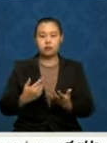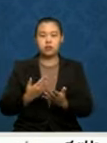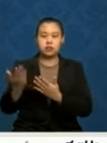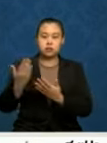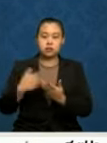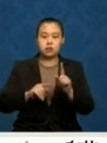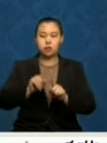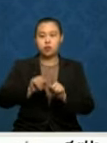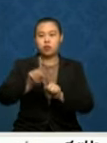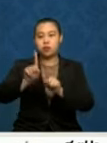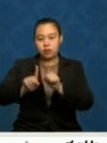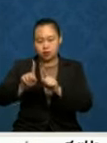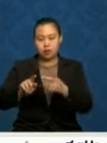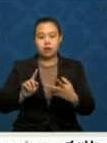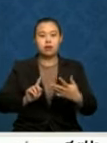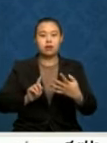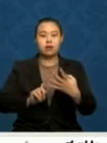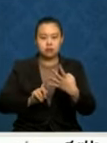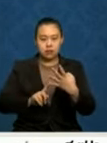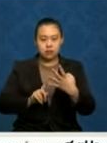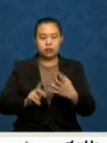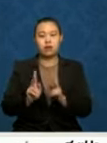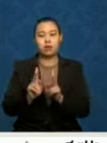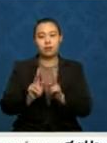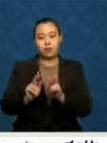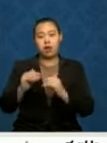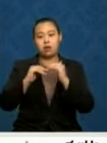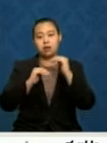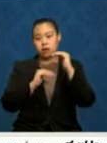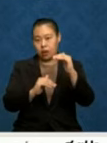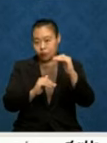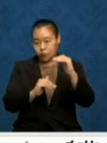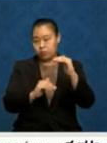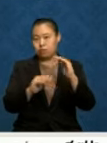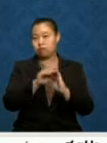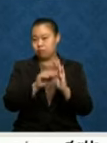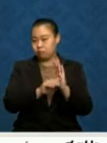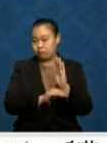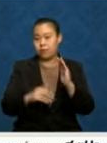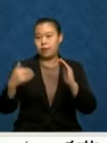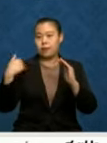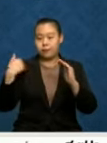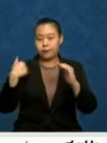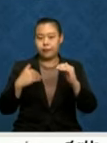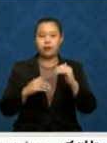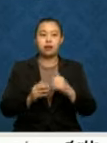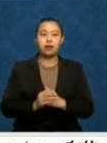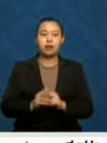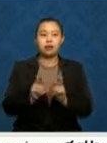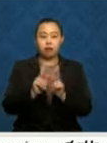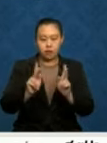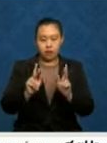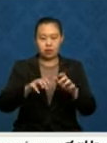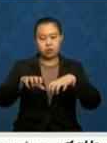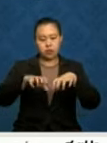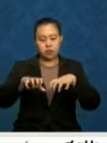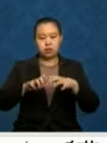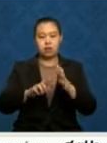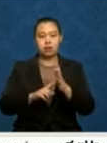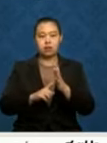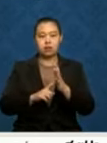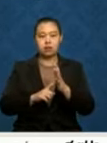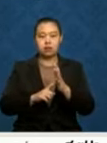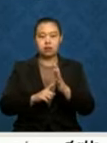4ดำเนินการอื่นตามที่คณะกรรมการกำหนดนะครับก็ขอเรียนว่าคณะกรรมการชุดนี้ก็เพิ่งมาบริหารยังไม่ครบจะ